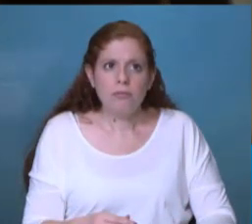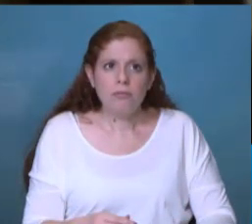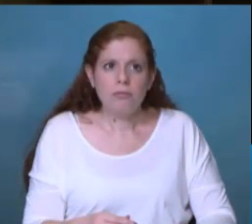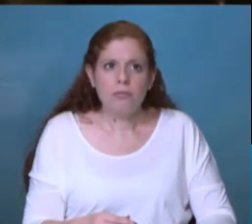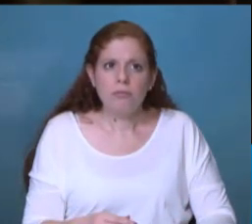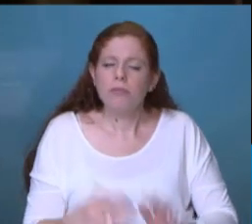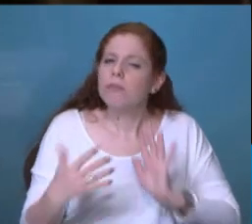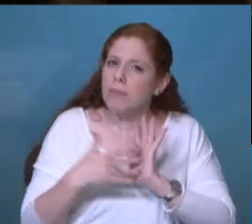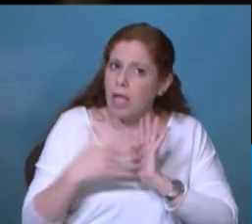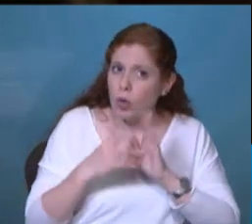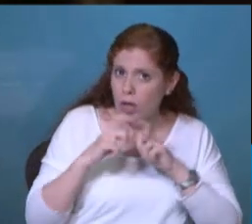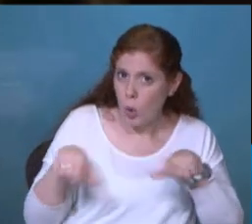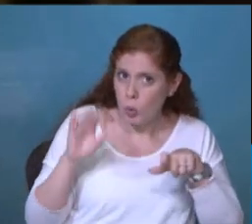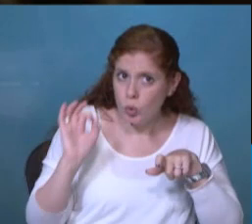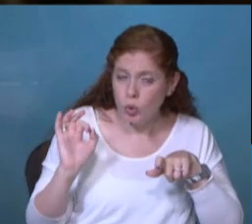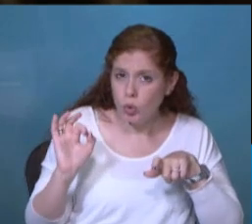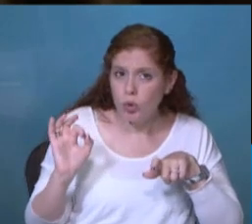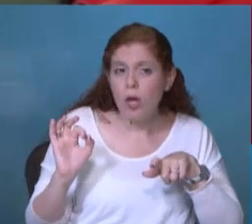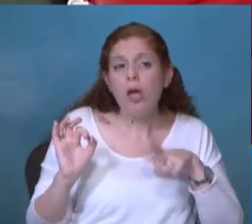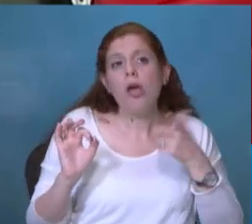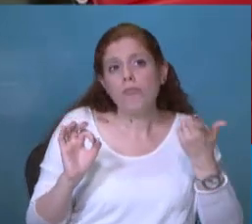בדקנו לך את התלוש,